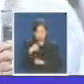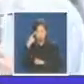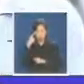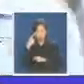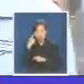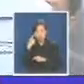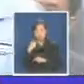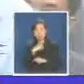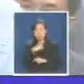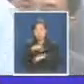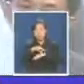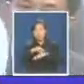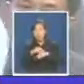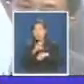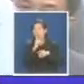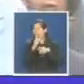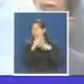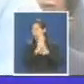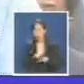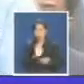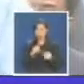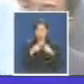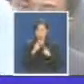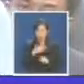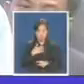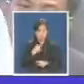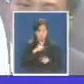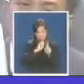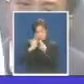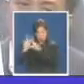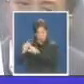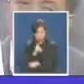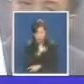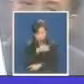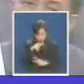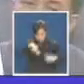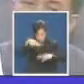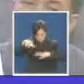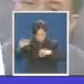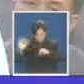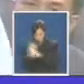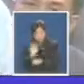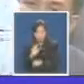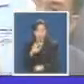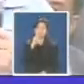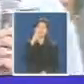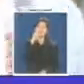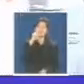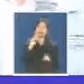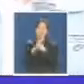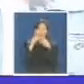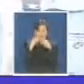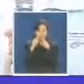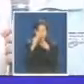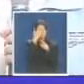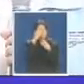มสามารถที่จะเอื้อมเข้าไปดูได้ทุกเรื่องไหมก็ตอบว่าไม่นะครับแล้วถามว่าผมมีข้อจ